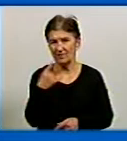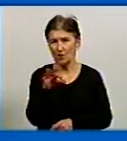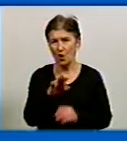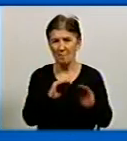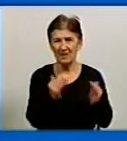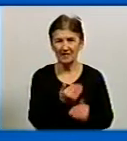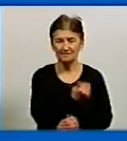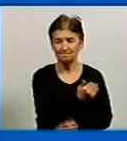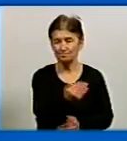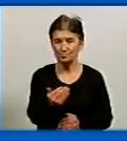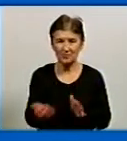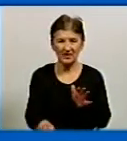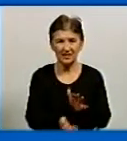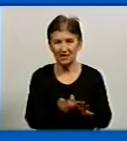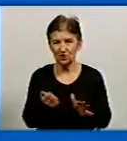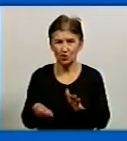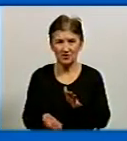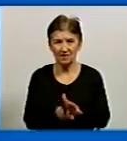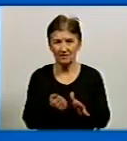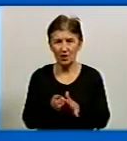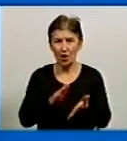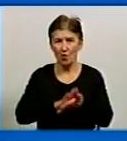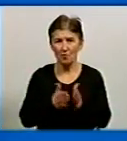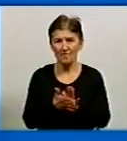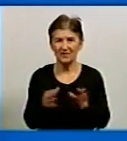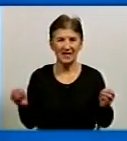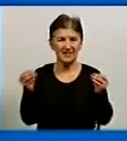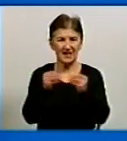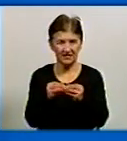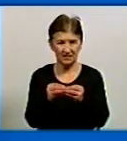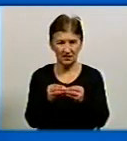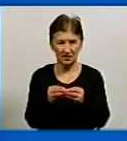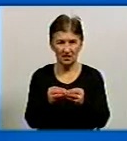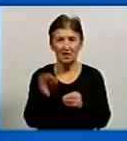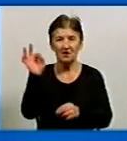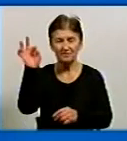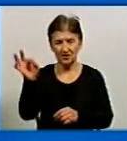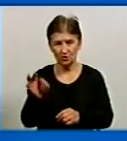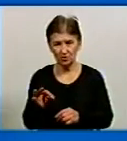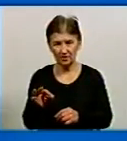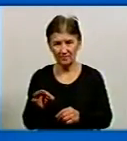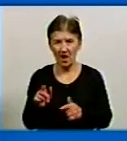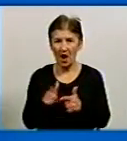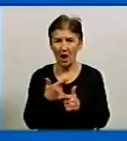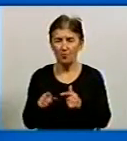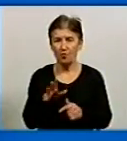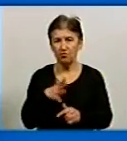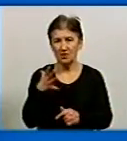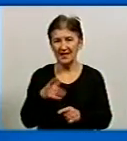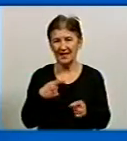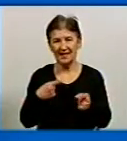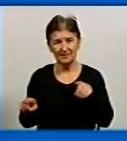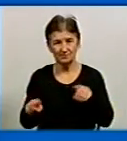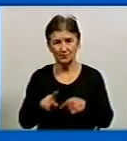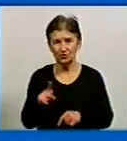їхній кошторис не дотягував до необхідного умовно 10%. Або ж навпаки, була інша аргументація, що для того, щоб